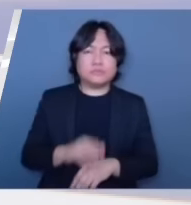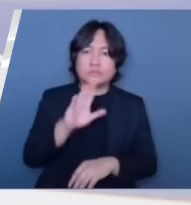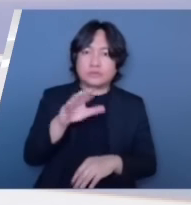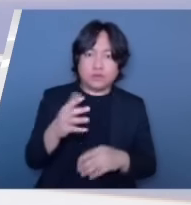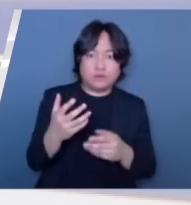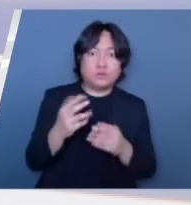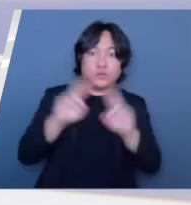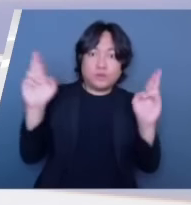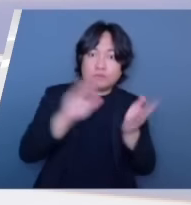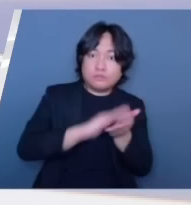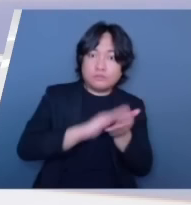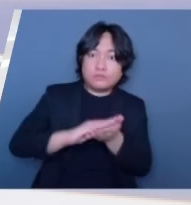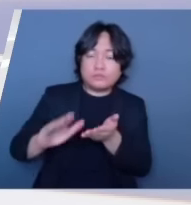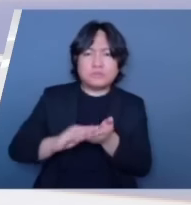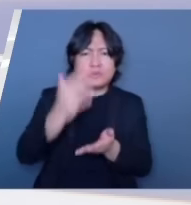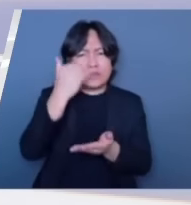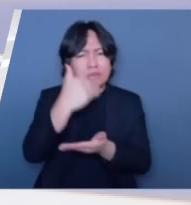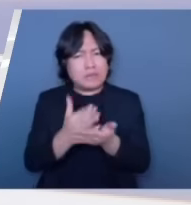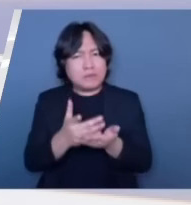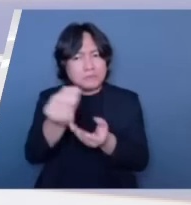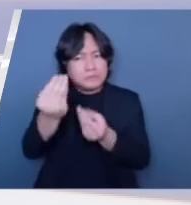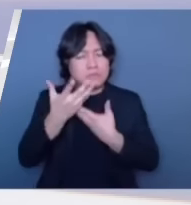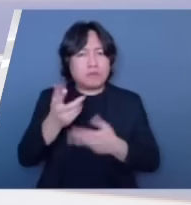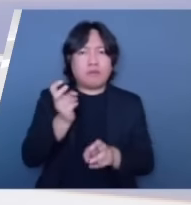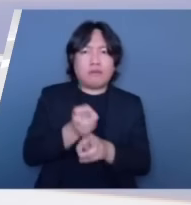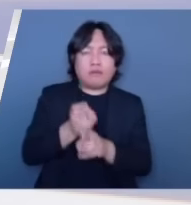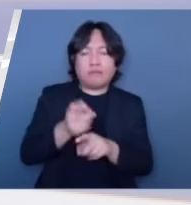nabanggit mo may mga ilang lugar na hirap silang daanan.